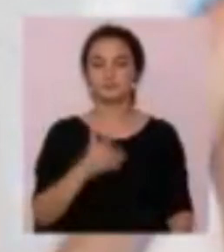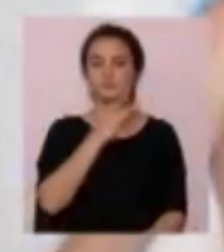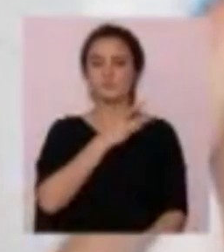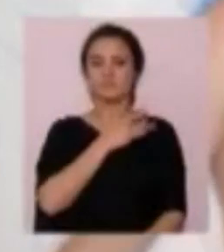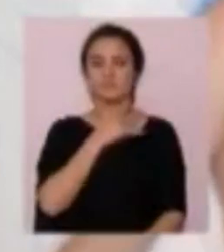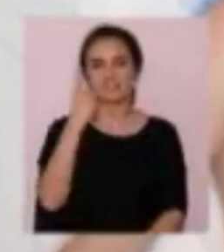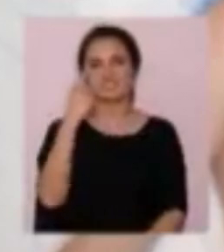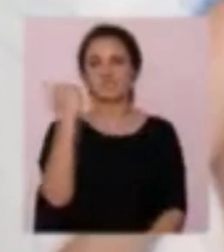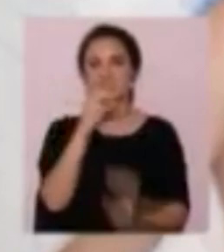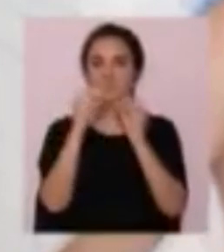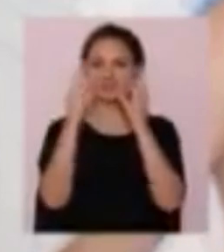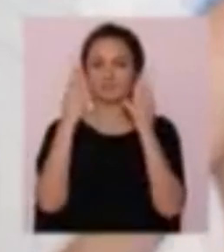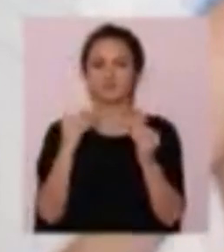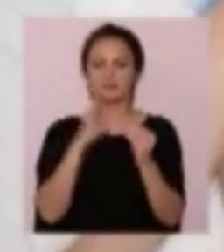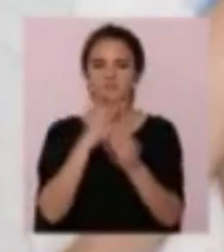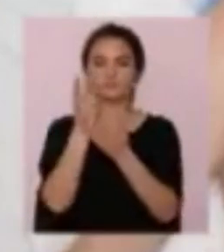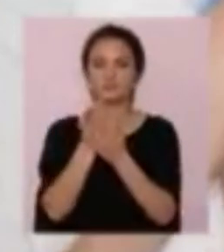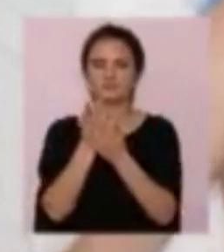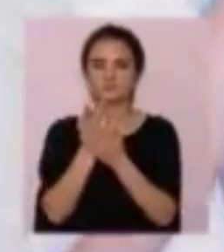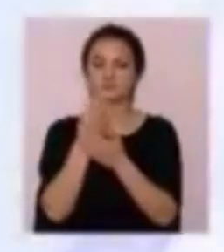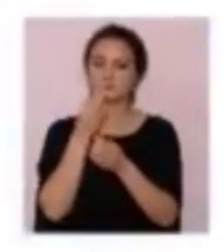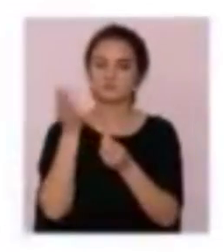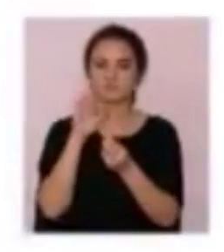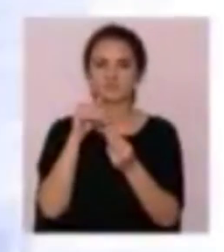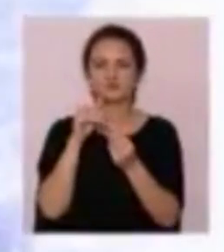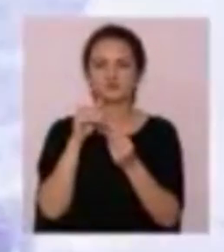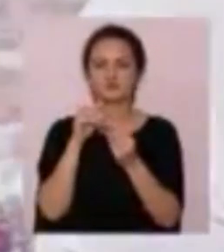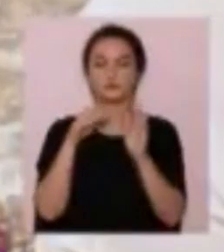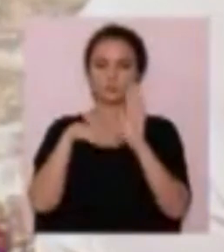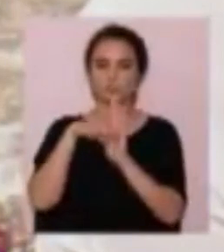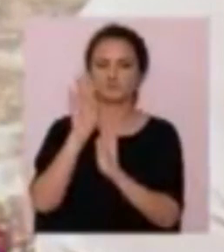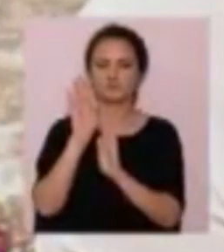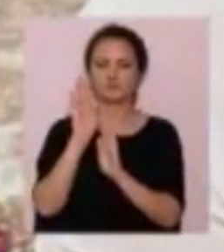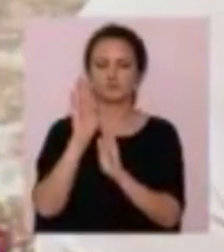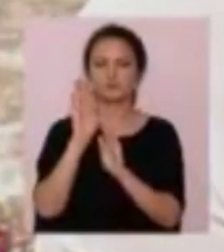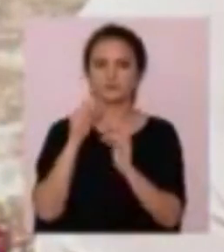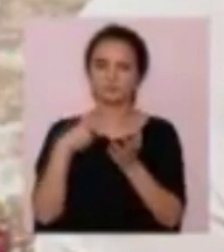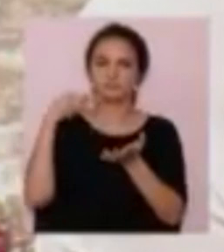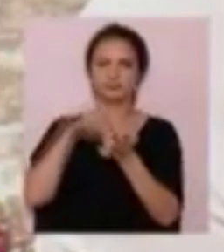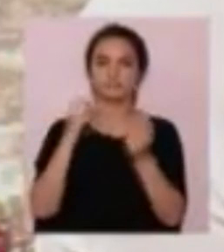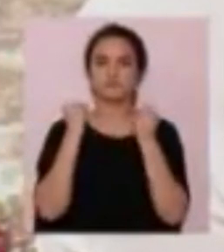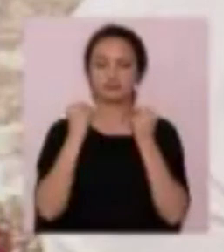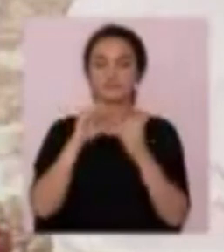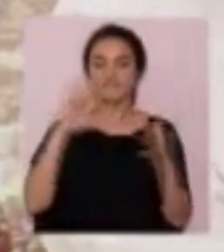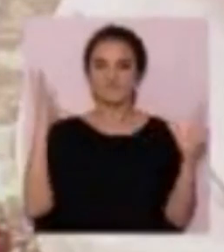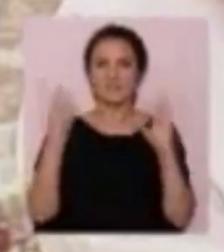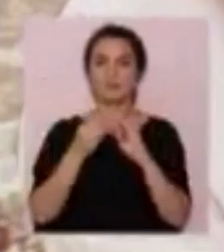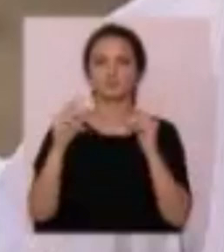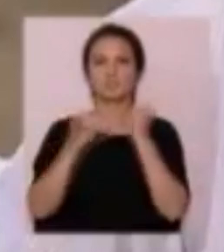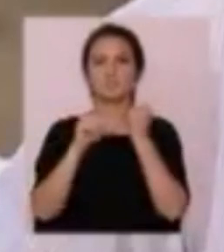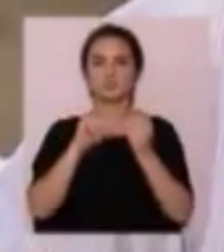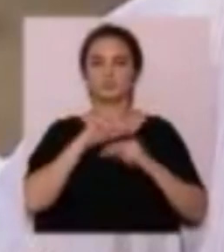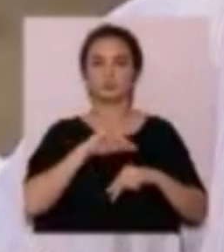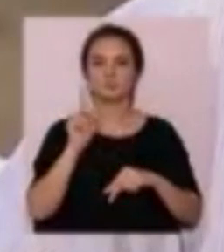დაახლოებით 1 კვირა 10 დღე სტრესში ვიყავი და მერე შემდეგში უფრო დაუდექი მყარად ამ ყველაფერში იმან